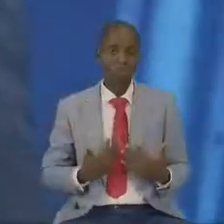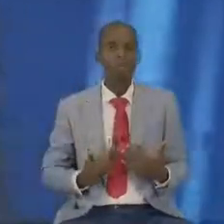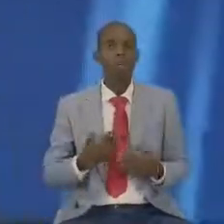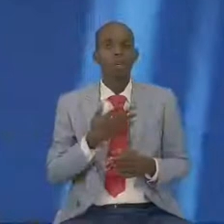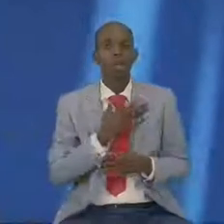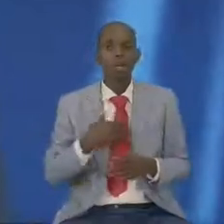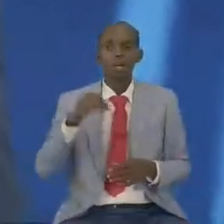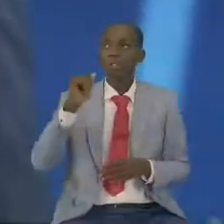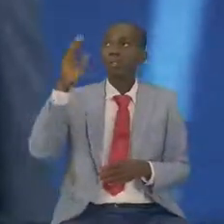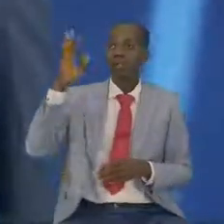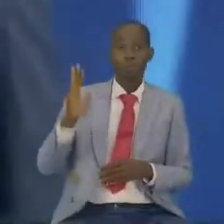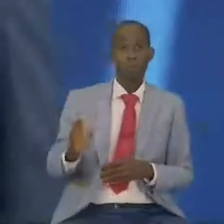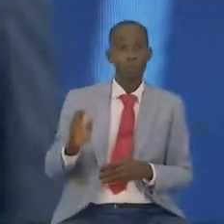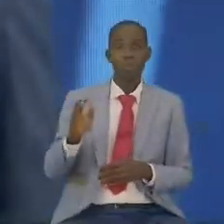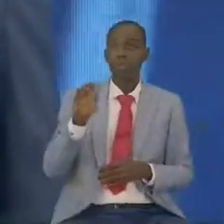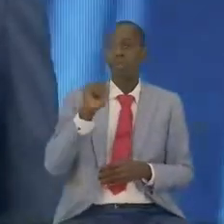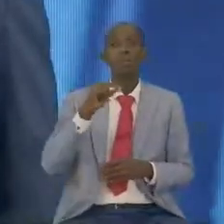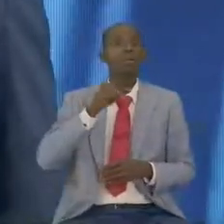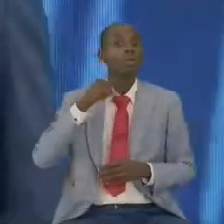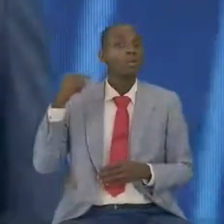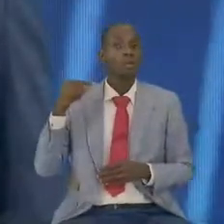Un pasteur, un prédicateur,